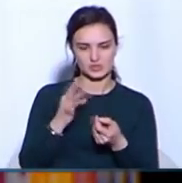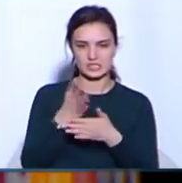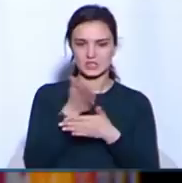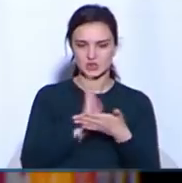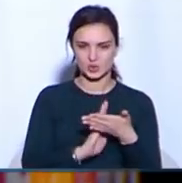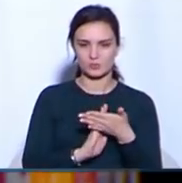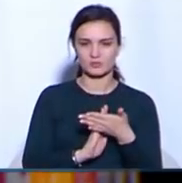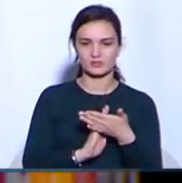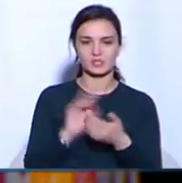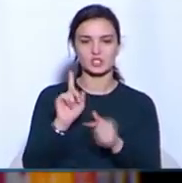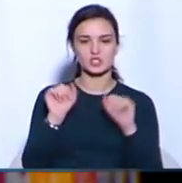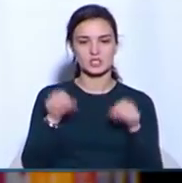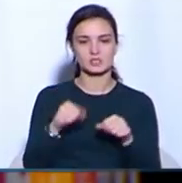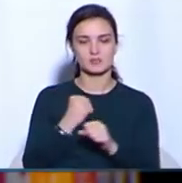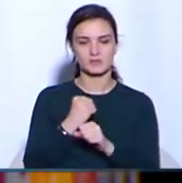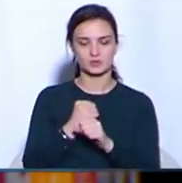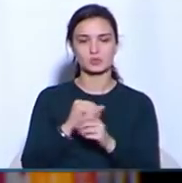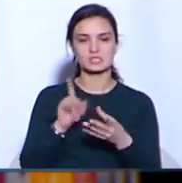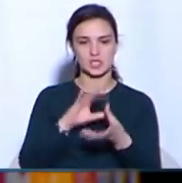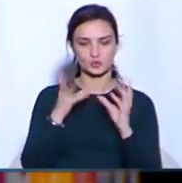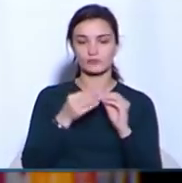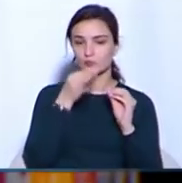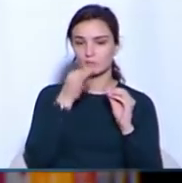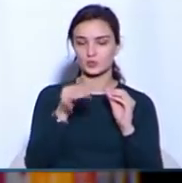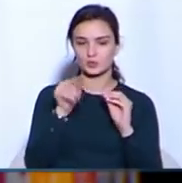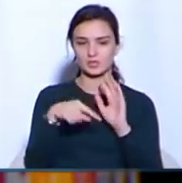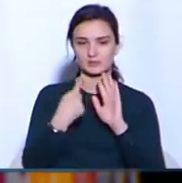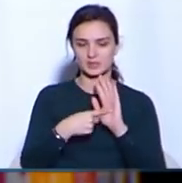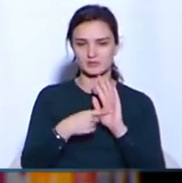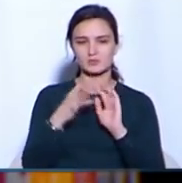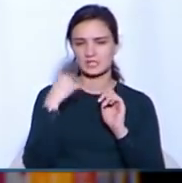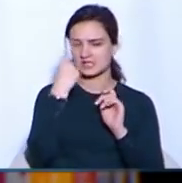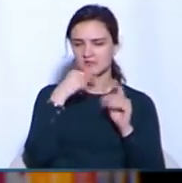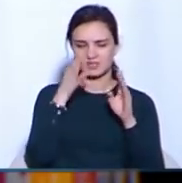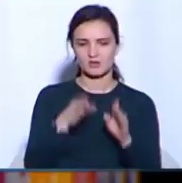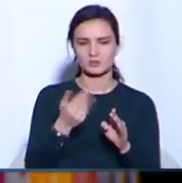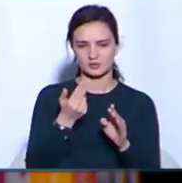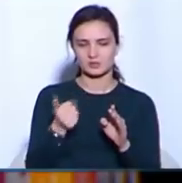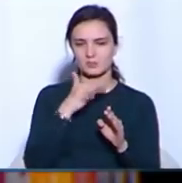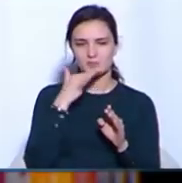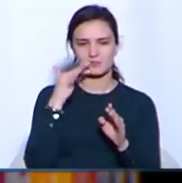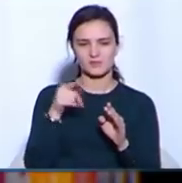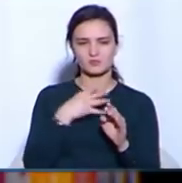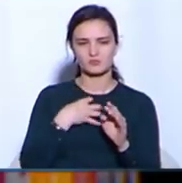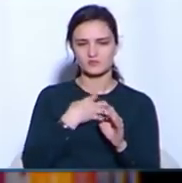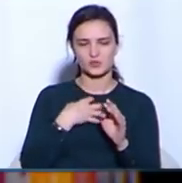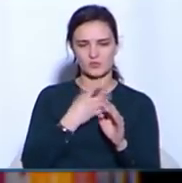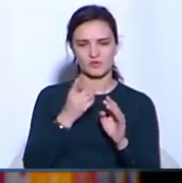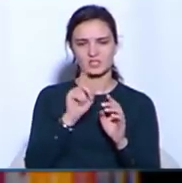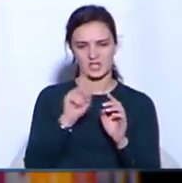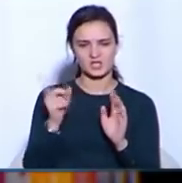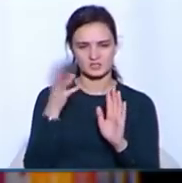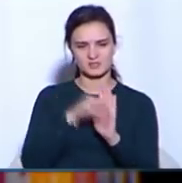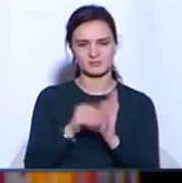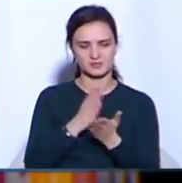ნაწილობრივ რა შეიძლება ესეთი ზოგადად ვუპასუხოთ ამ კითხვას, თორემ ინდივიდუალურად, რა თქმა უნდა, ბევრი ასპექტია გასათვალისწინებელი